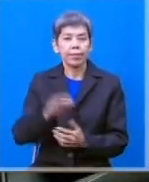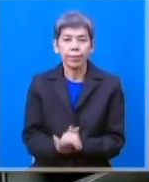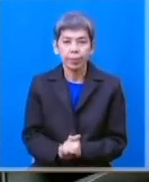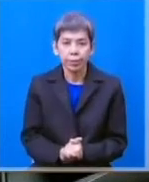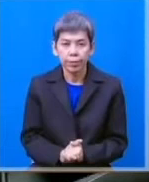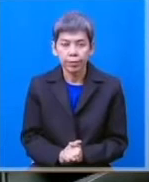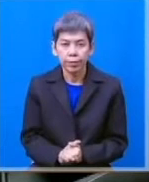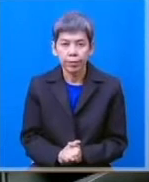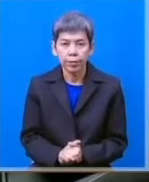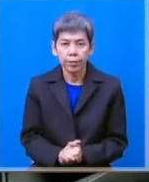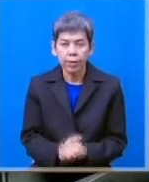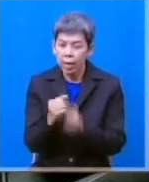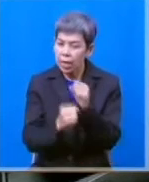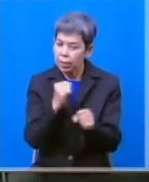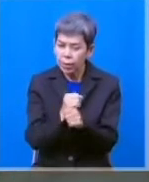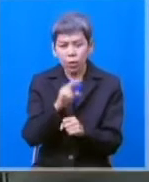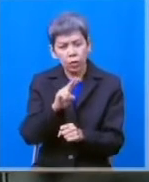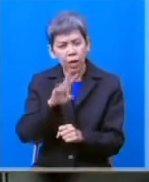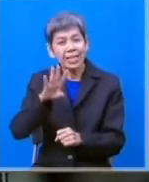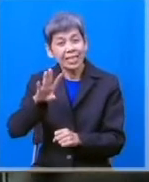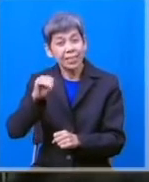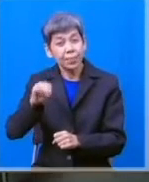TG114นะครับปี48